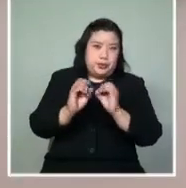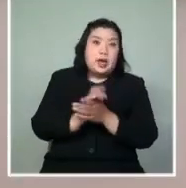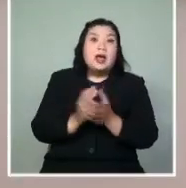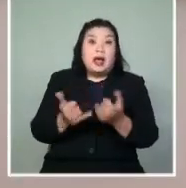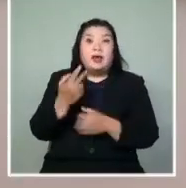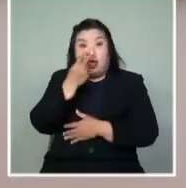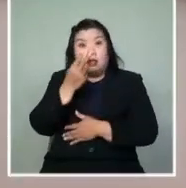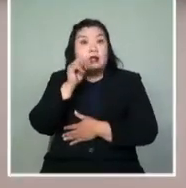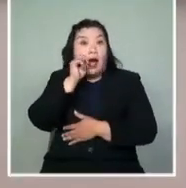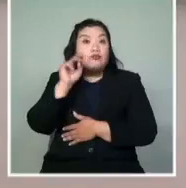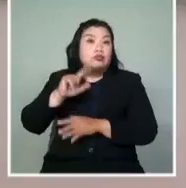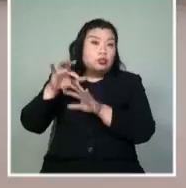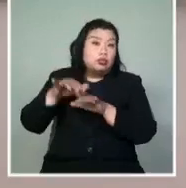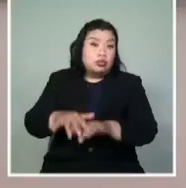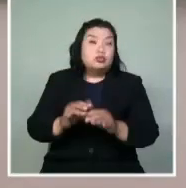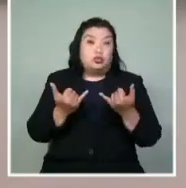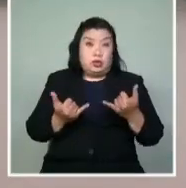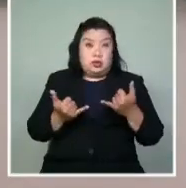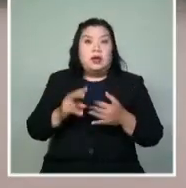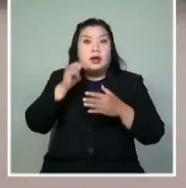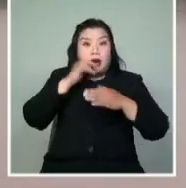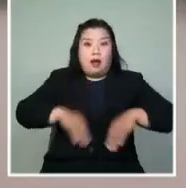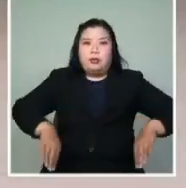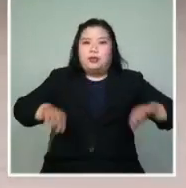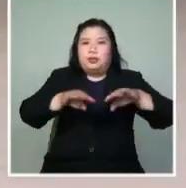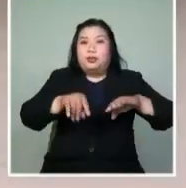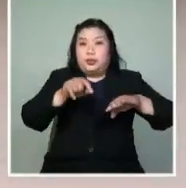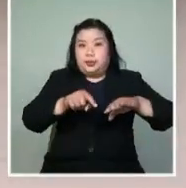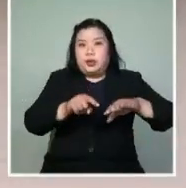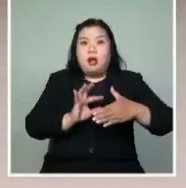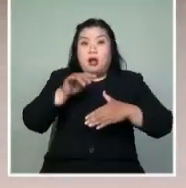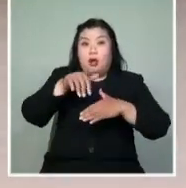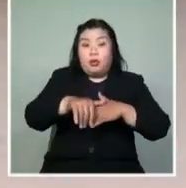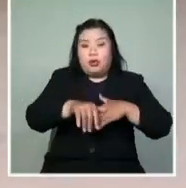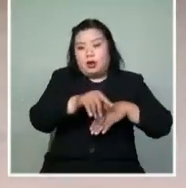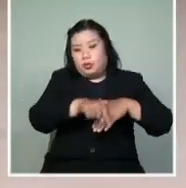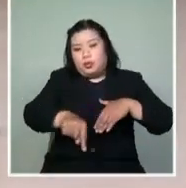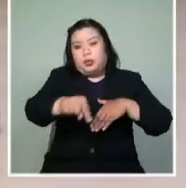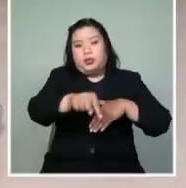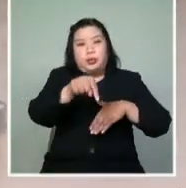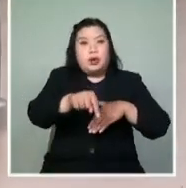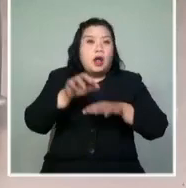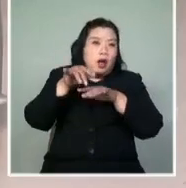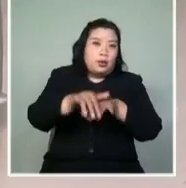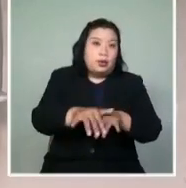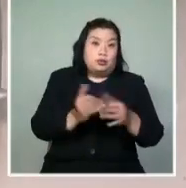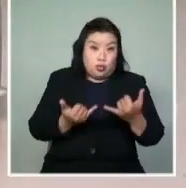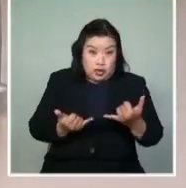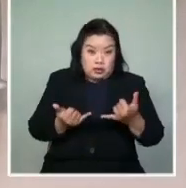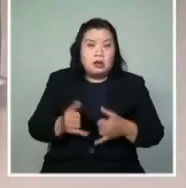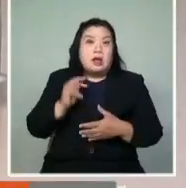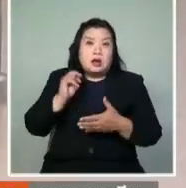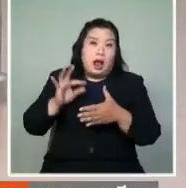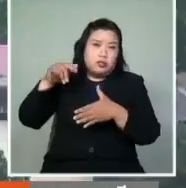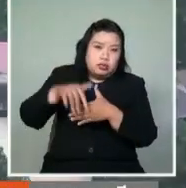แล้วล่ะครับคุณผู้ชมครับปริมาณน้ำภายในลุ่มน้ำลำพระเพลิงยังคงเพิ่มสูงขึ้นนะครับหลังจากที่ทางเขื่อนลำพระเพลิงเร่ง